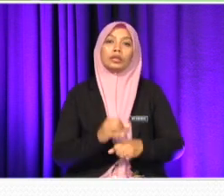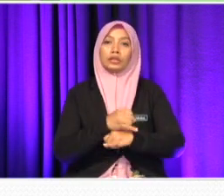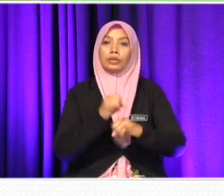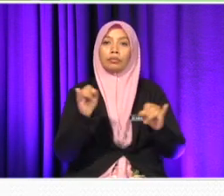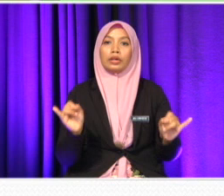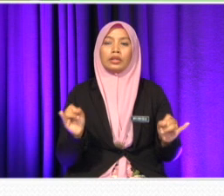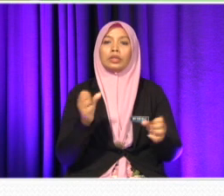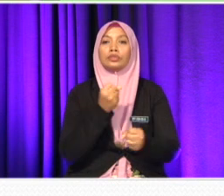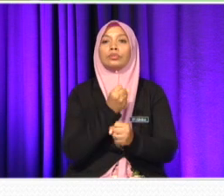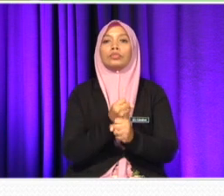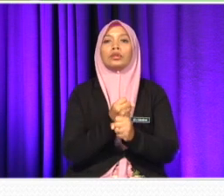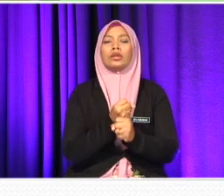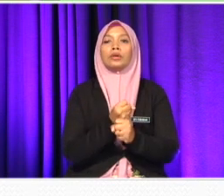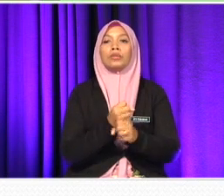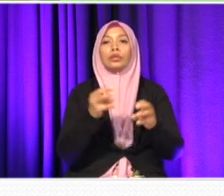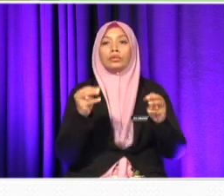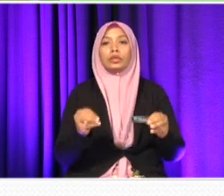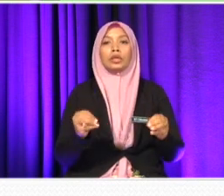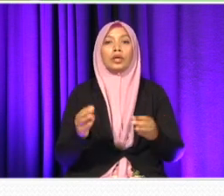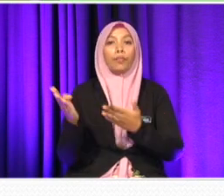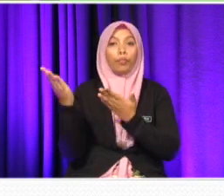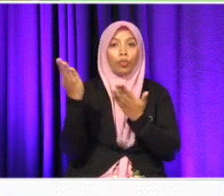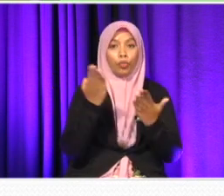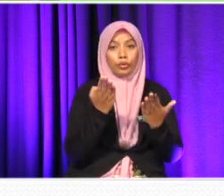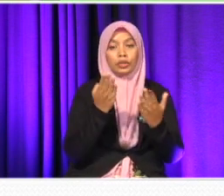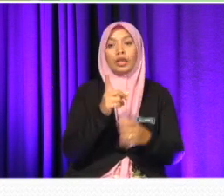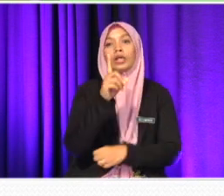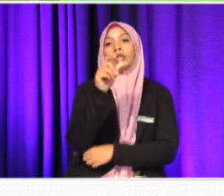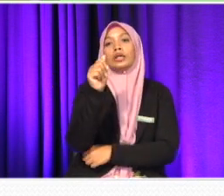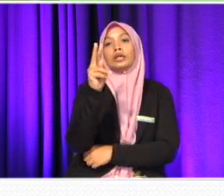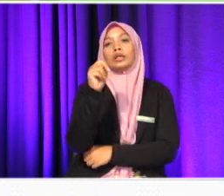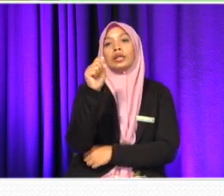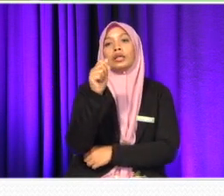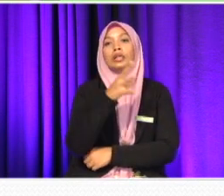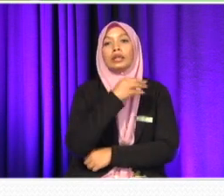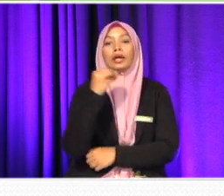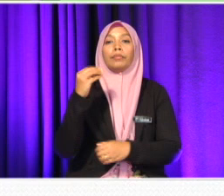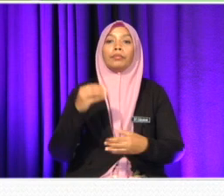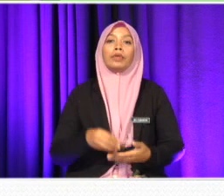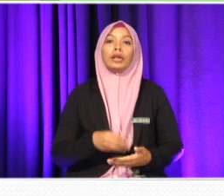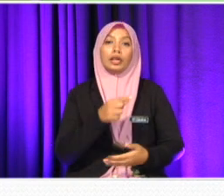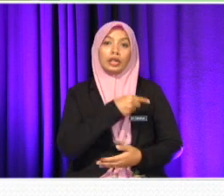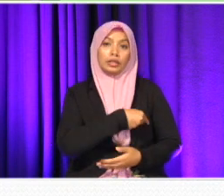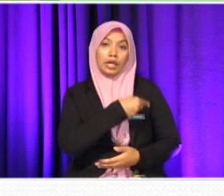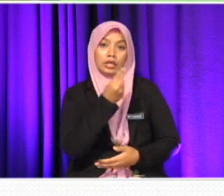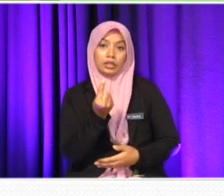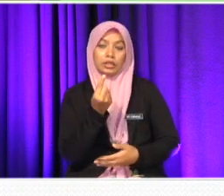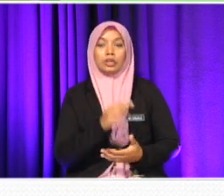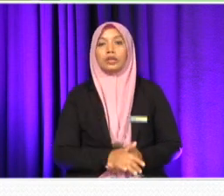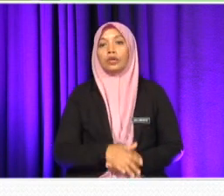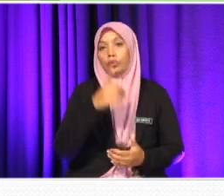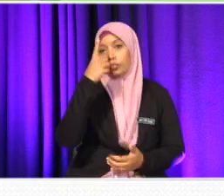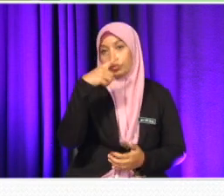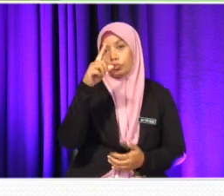dana yang pada jabatan keuangan untuk membayar gaji dan upah pekerja baru yang akan mengusulkan pengeluaran